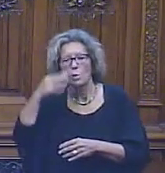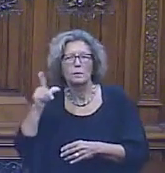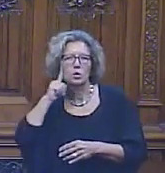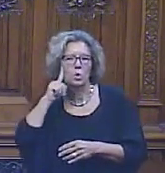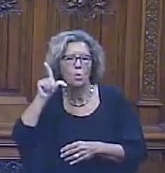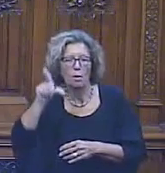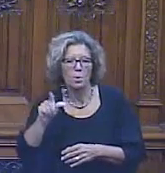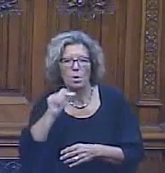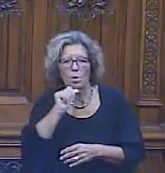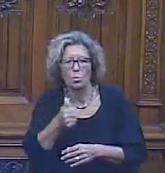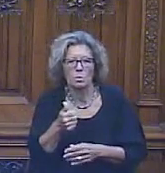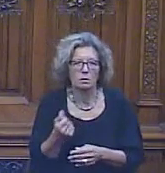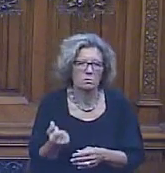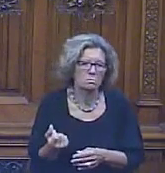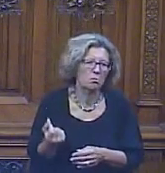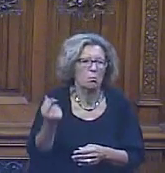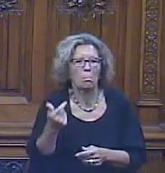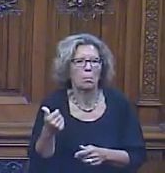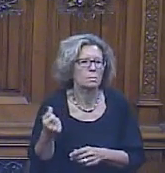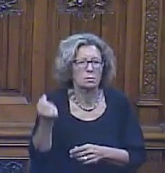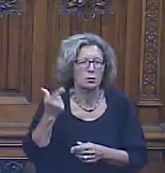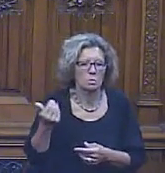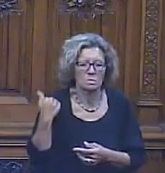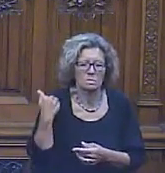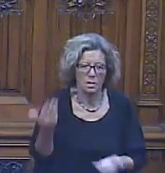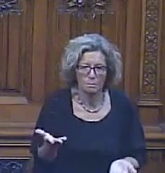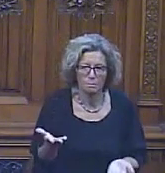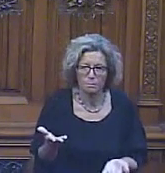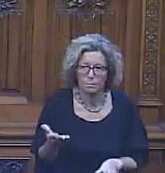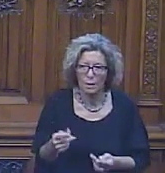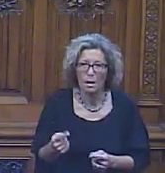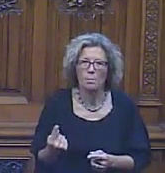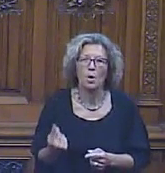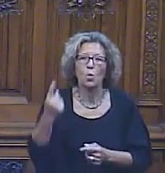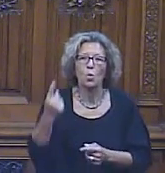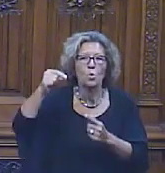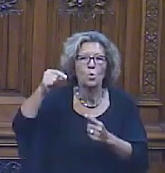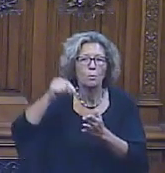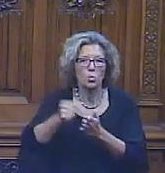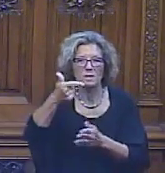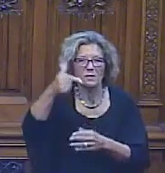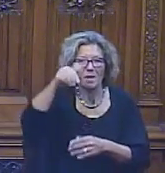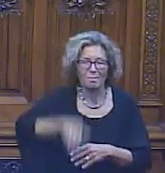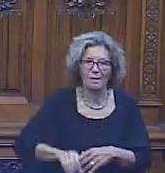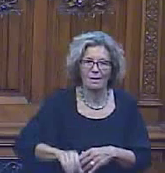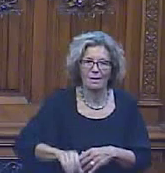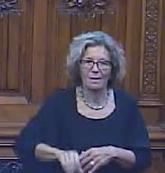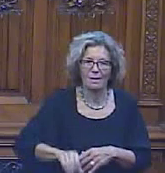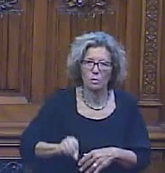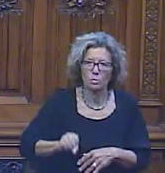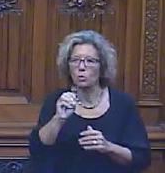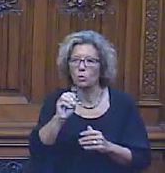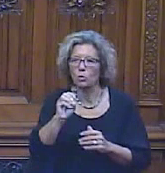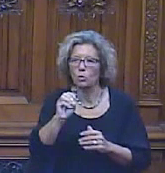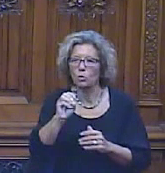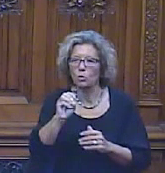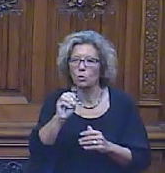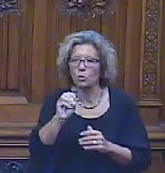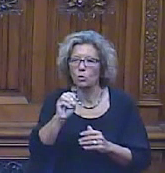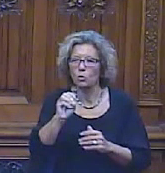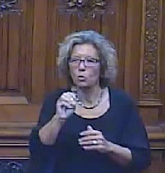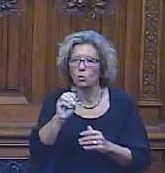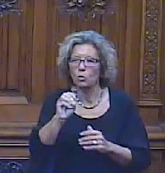Häupl auch nicht gerade großartig waren. Und der Höhepunkt 2014 Wien als Spitzenreiter